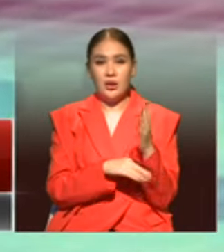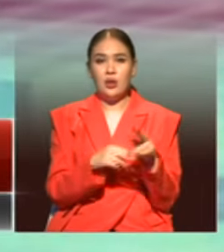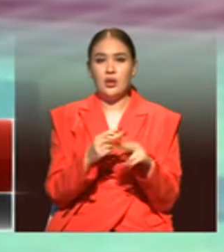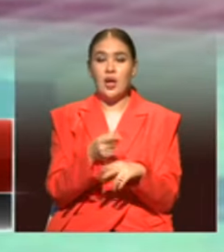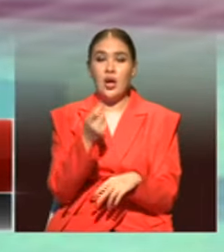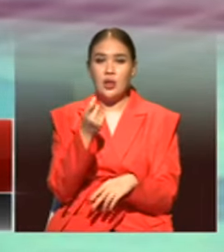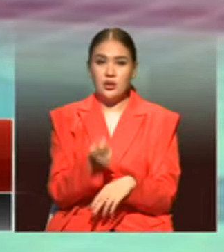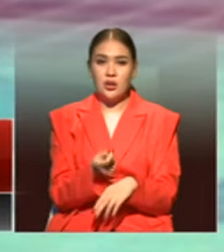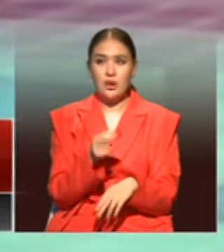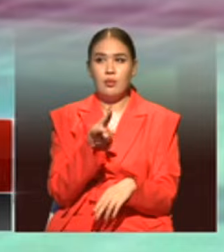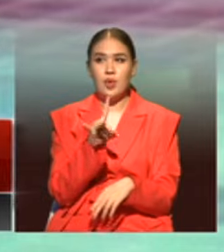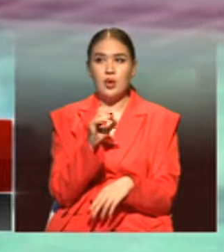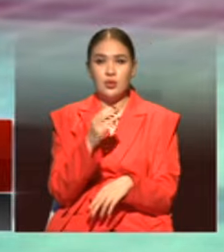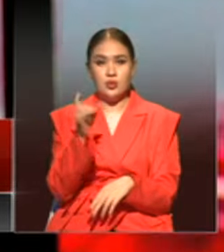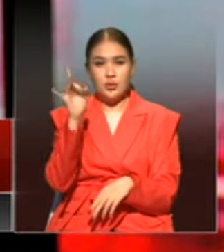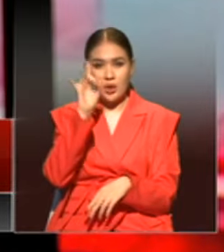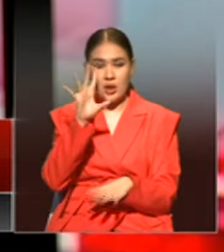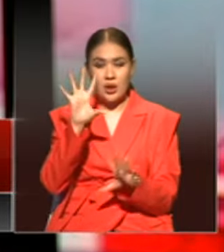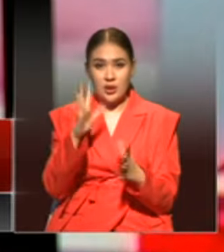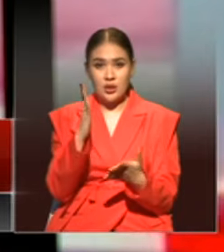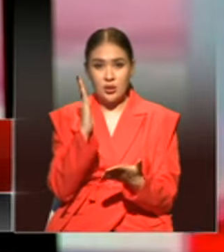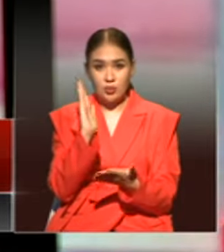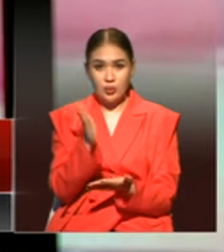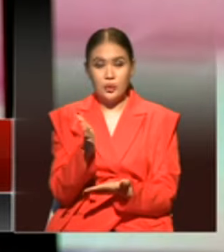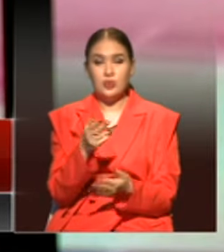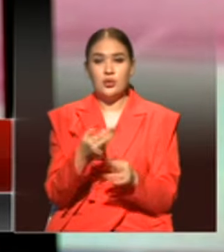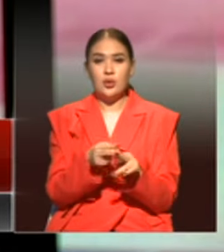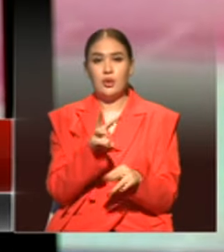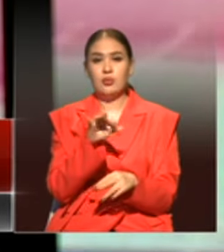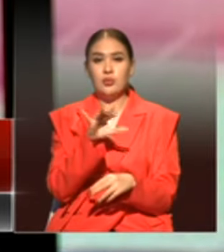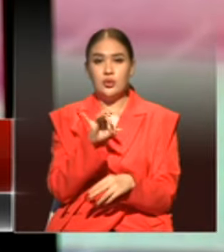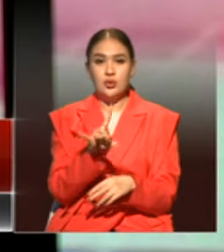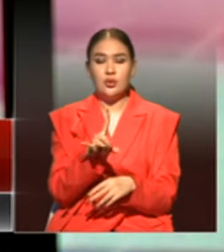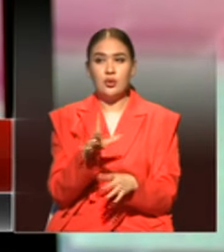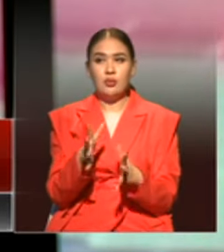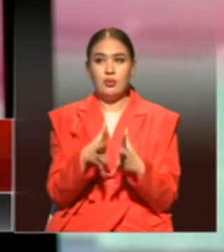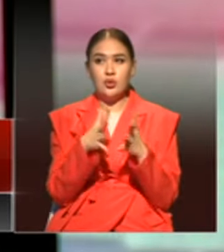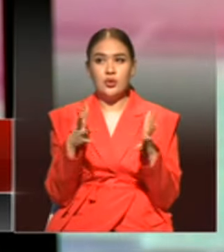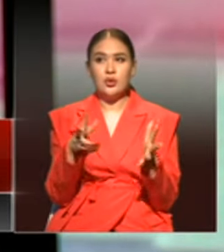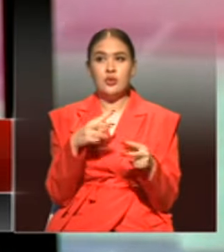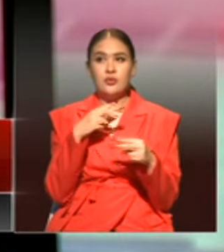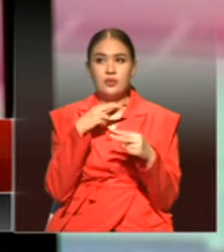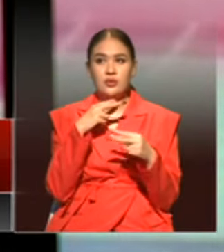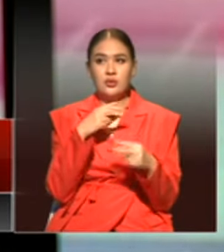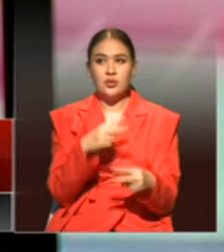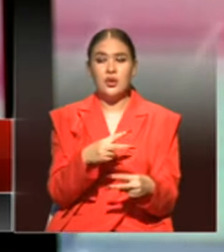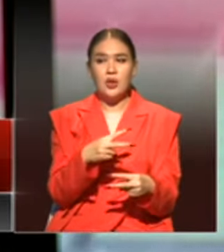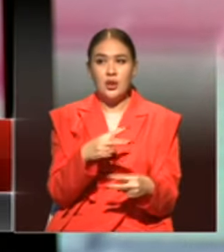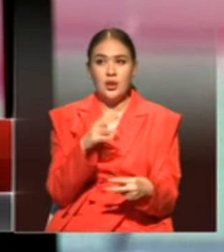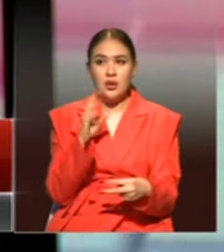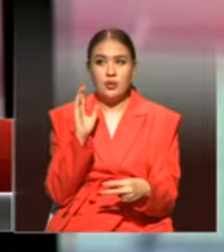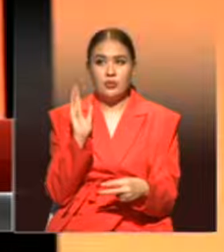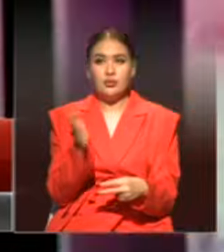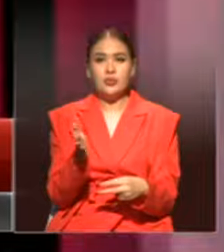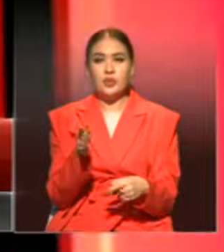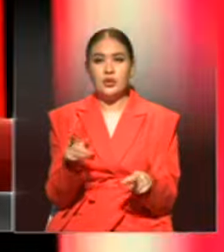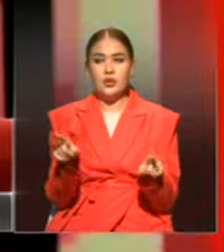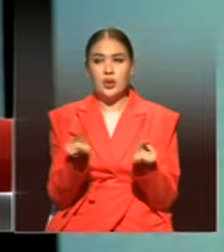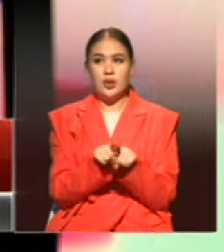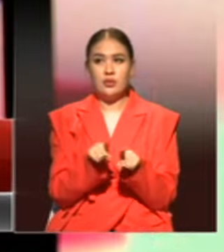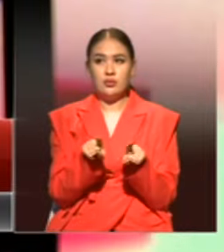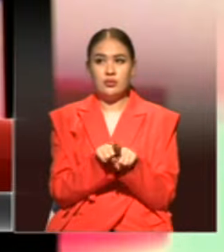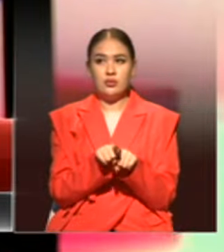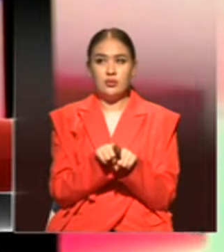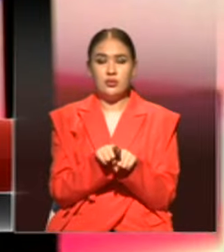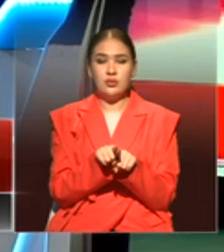продукциялар, біздің компания танымал болса, сонда қоқысқа жаңағы біздің кішкене қортаңшаны қорға кішкене болса да жаңағы Ерболат мырза айтпақшы,